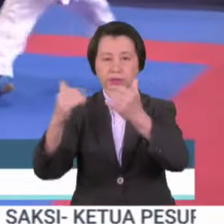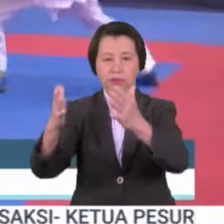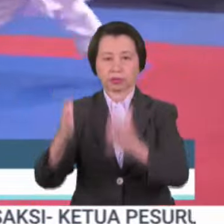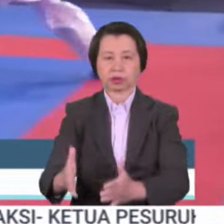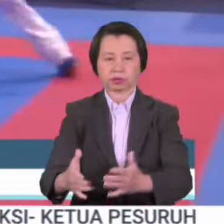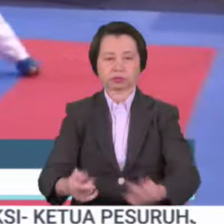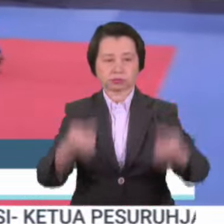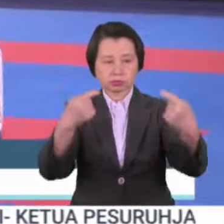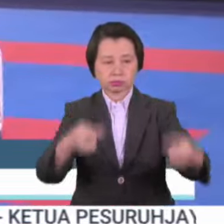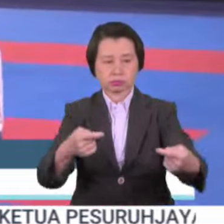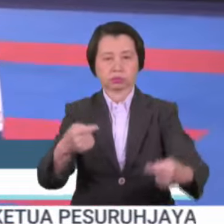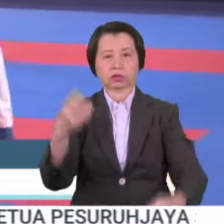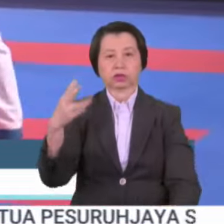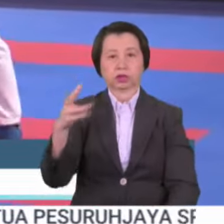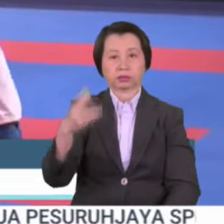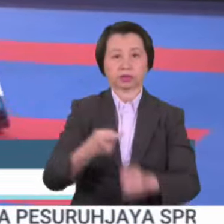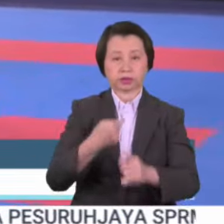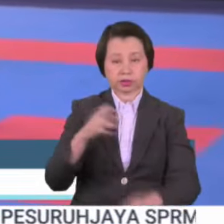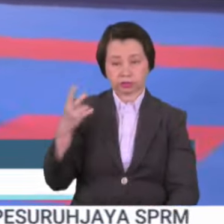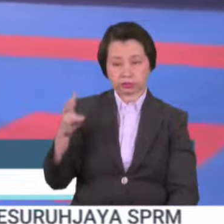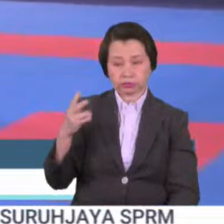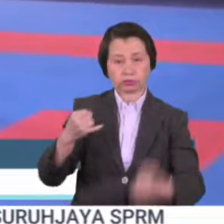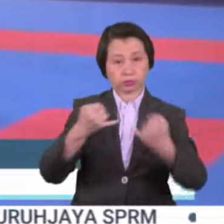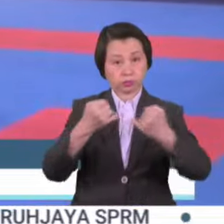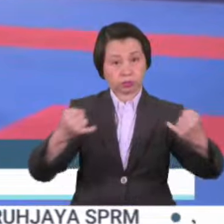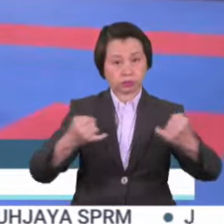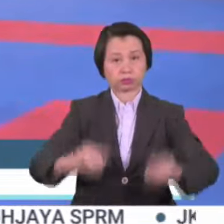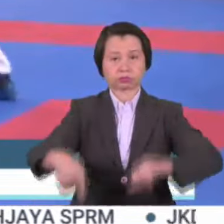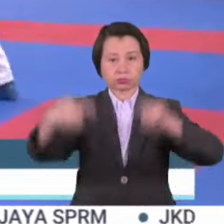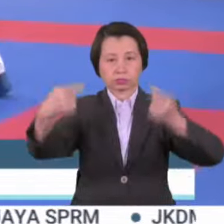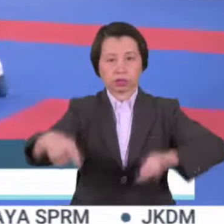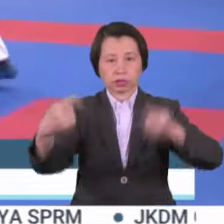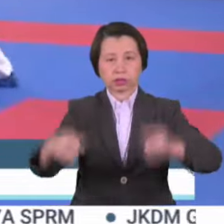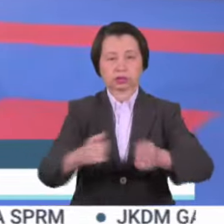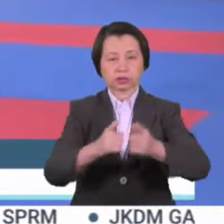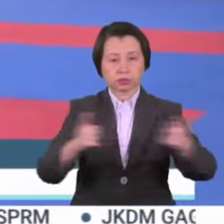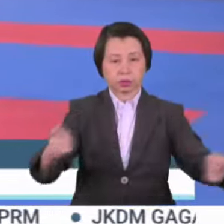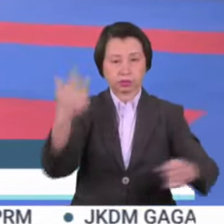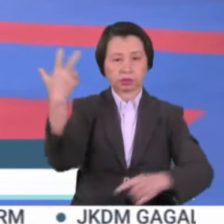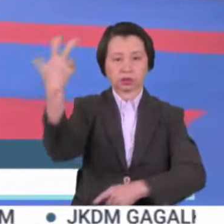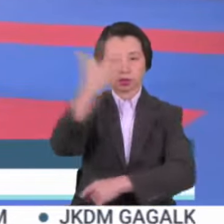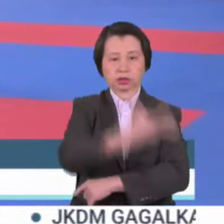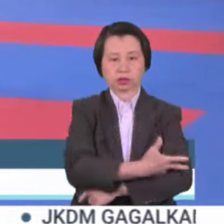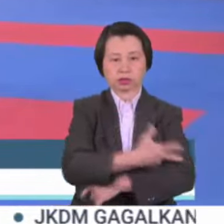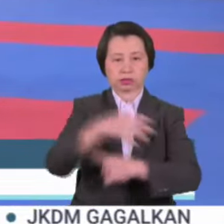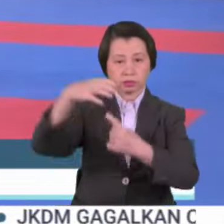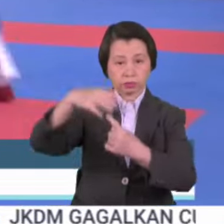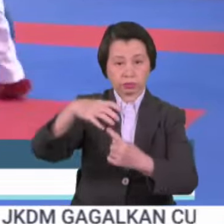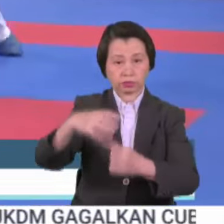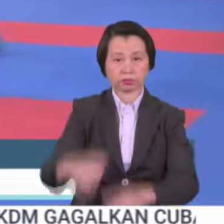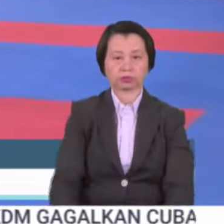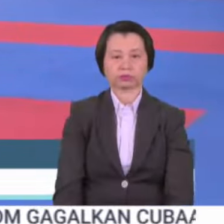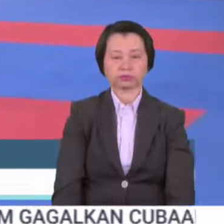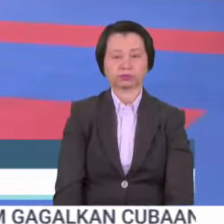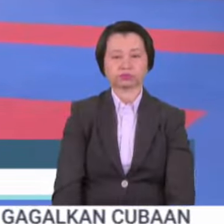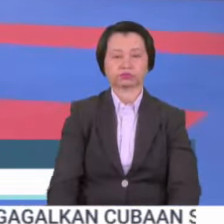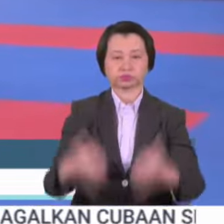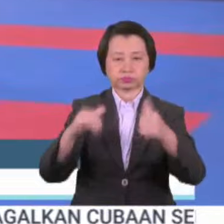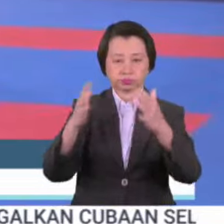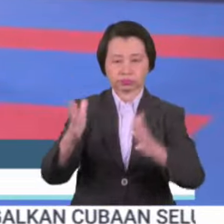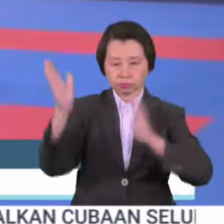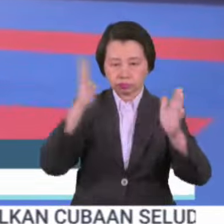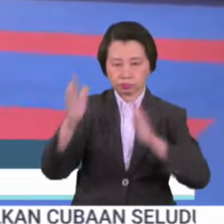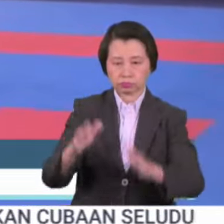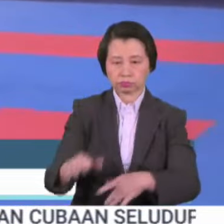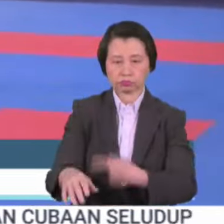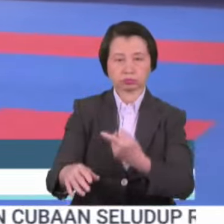bertanding dalam 16 daripada 17 kategori yang dipertandingkan sepanjang 3 hari kejohanan berlangsung. Antara atlet negara yang